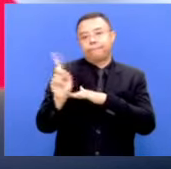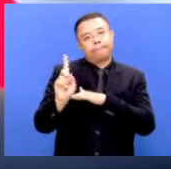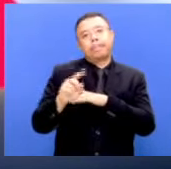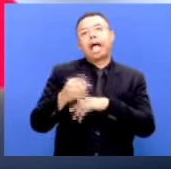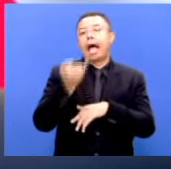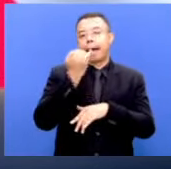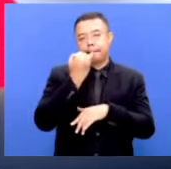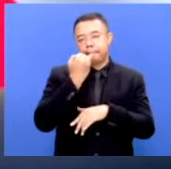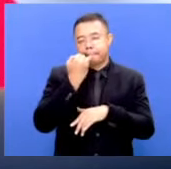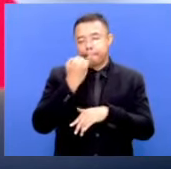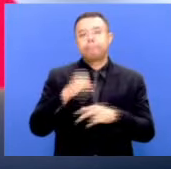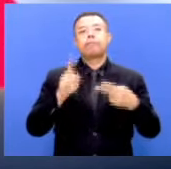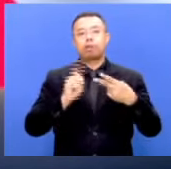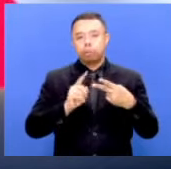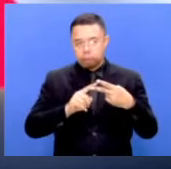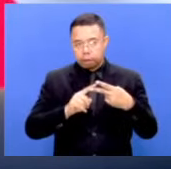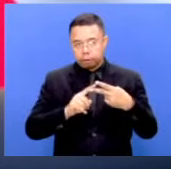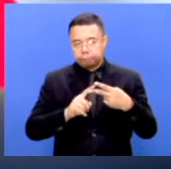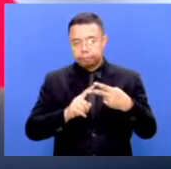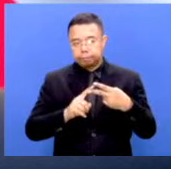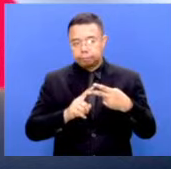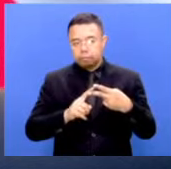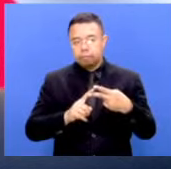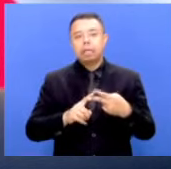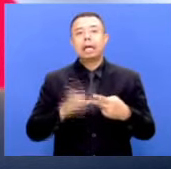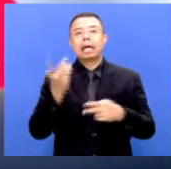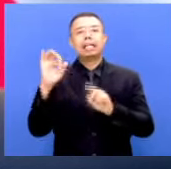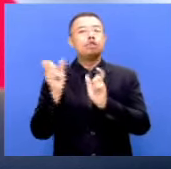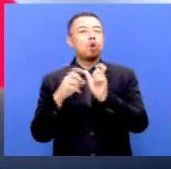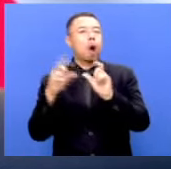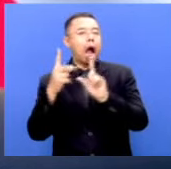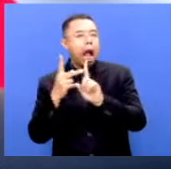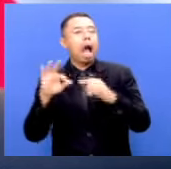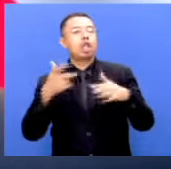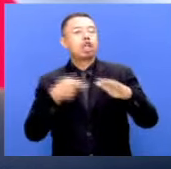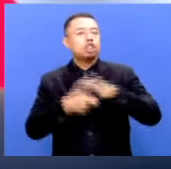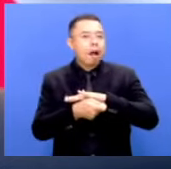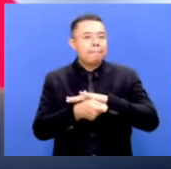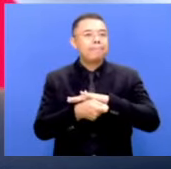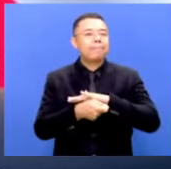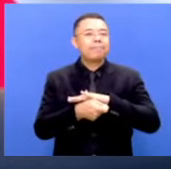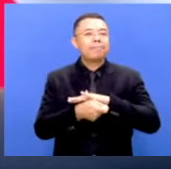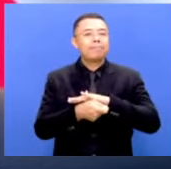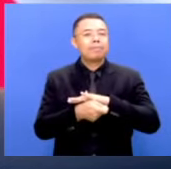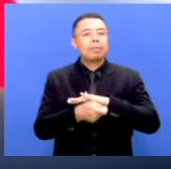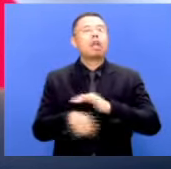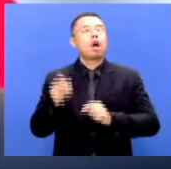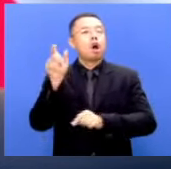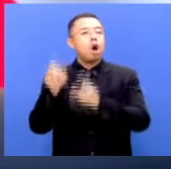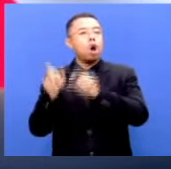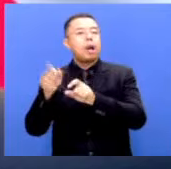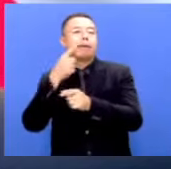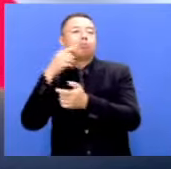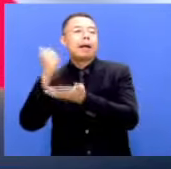ee lalu kemudian bukan hanya itu ee riswah Ini dimanfaatkan oleh sebagian ee orang yang punya